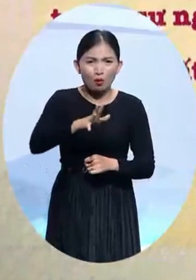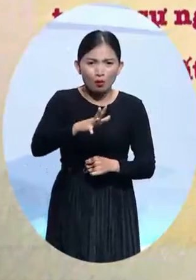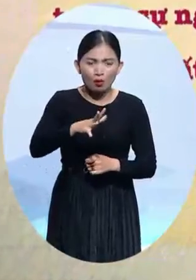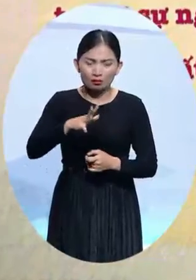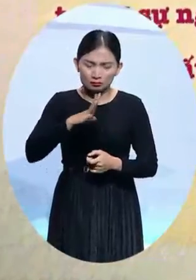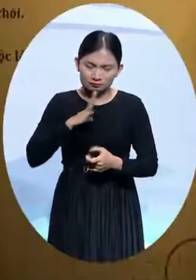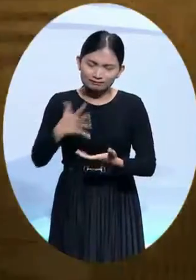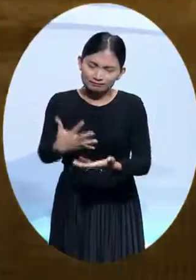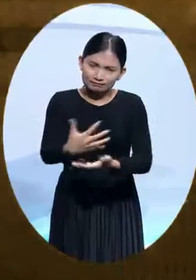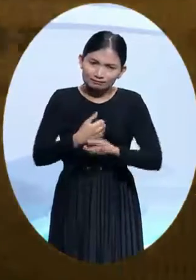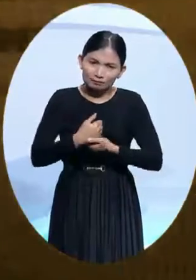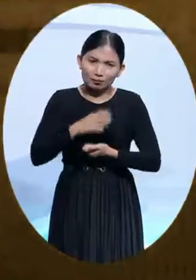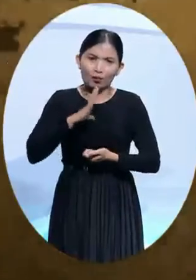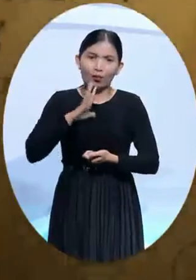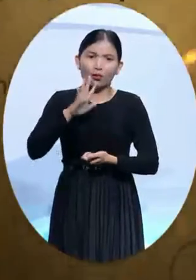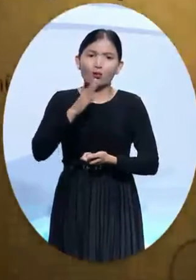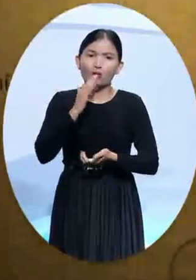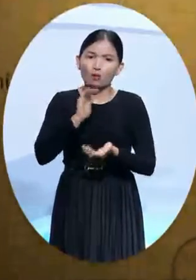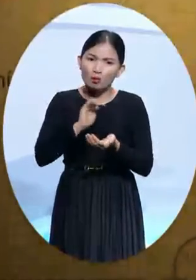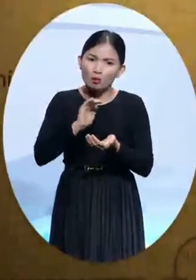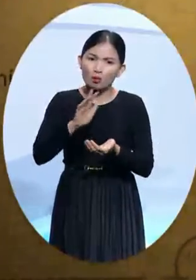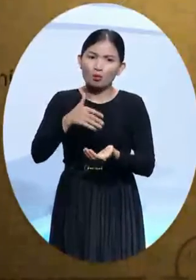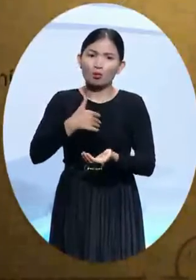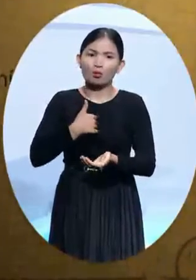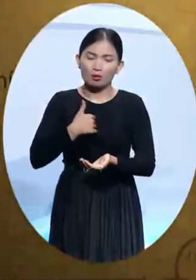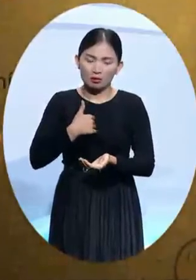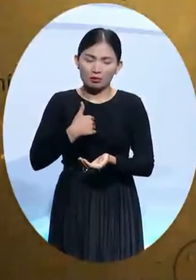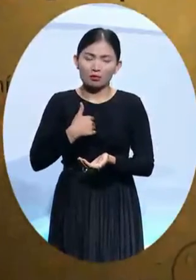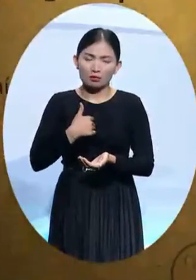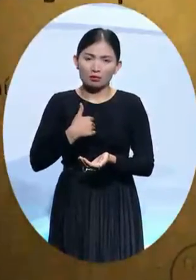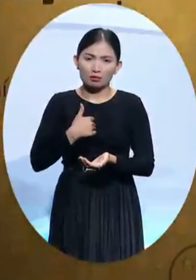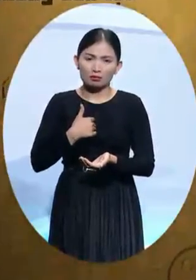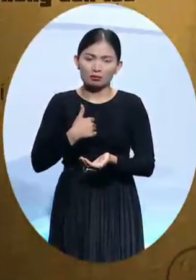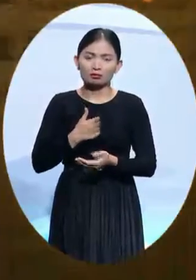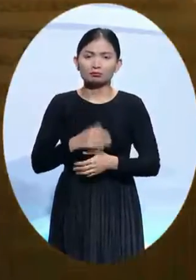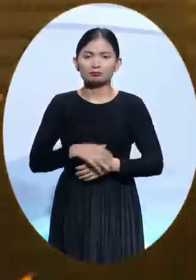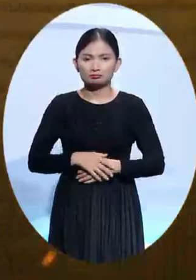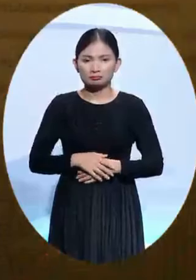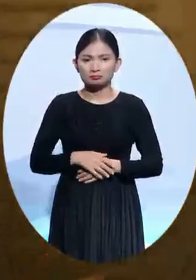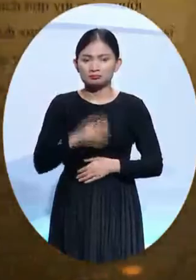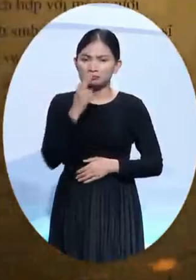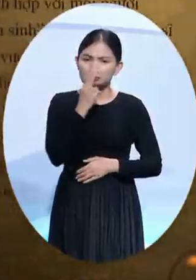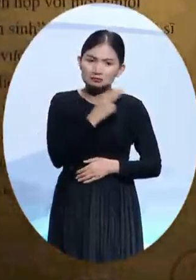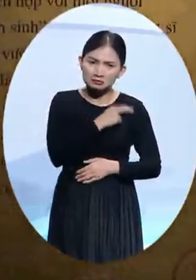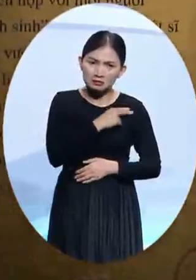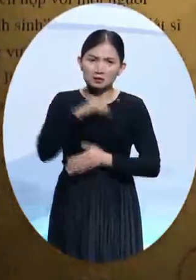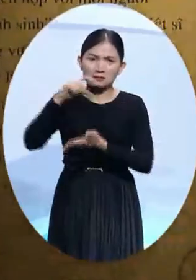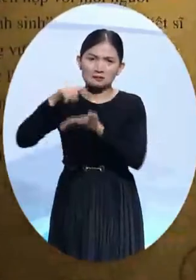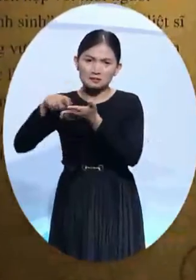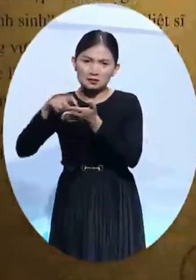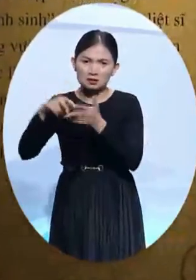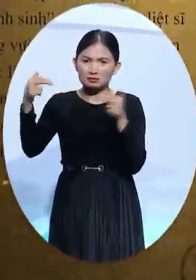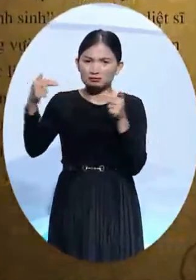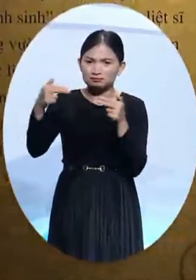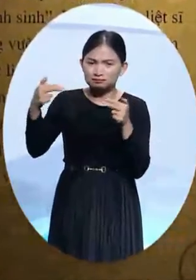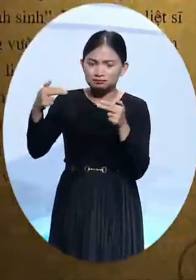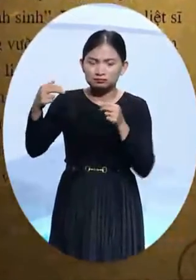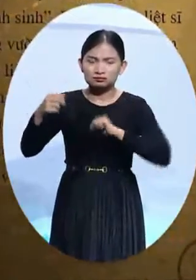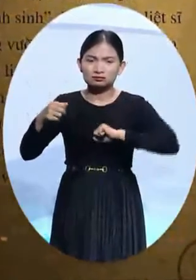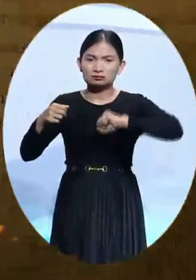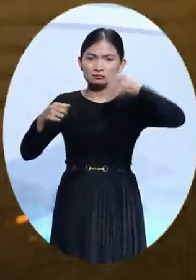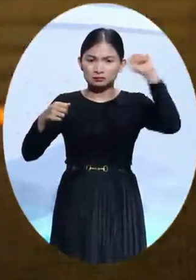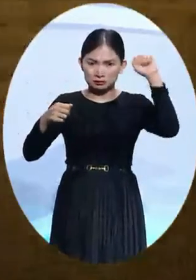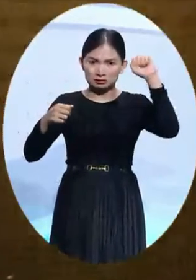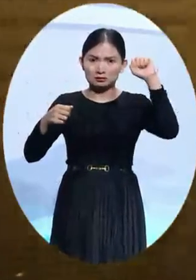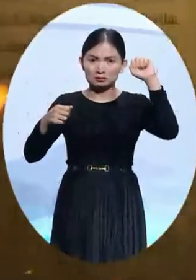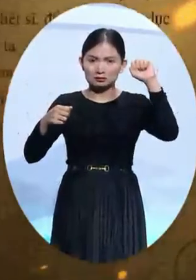lại những lời căn dặn trong bản di chúc. Ngay sau cuộc chống Mỹ cứu nước của nhân dân ta đã hoàn toàn thắng lợi, công việc đầu tiên